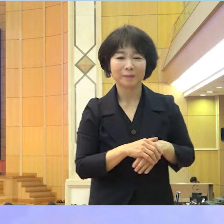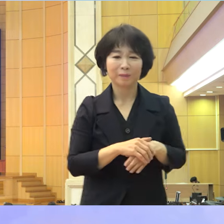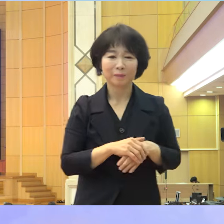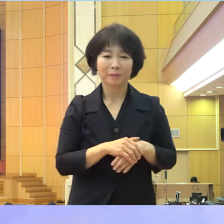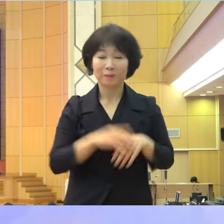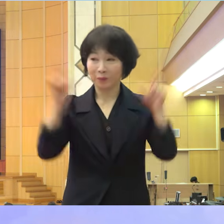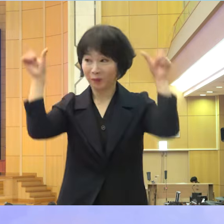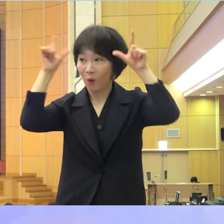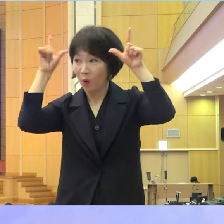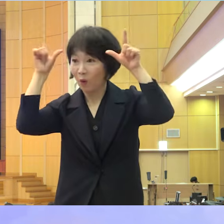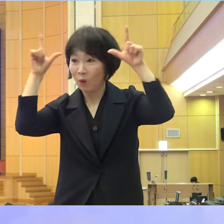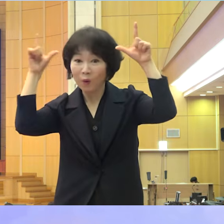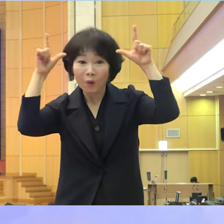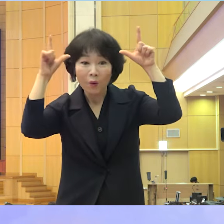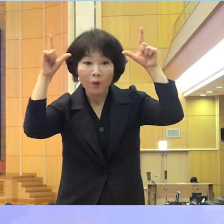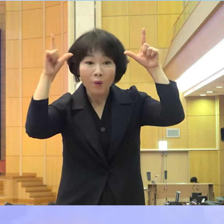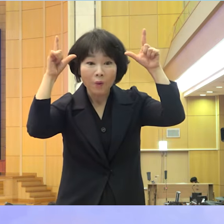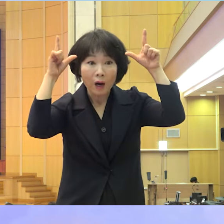소가